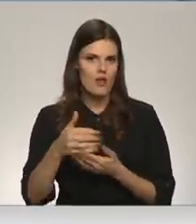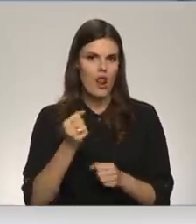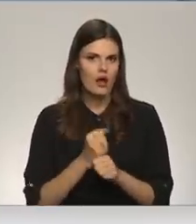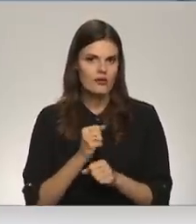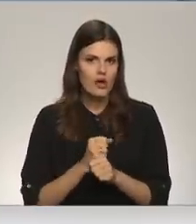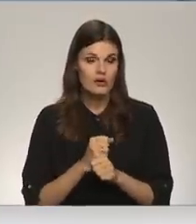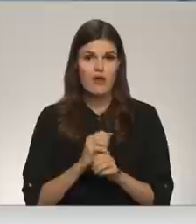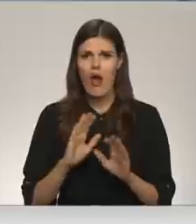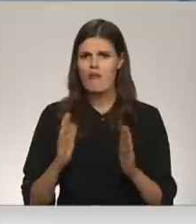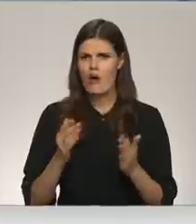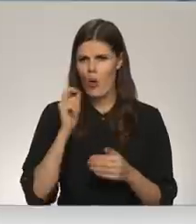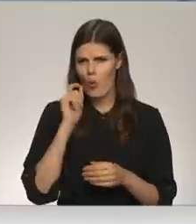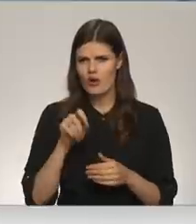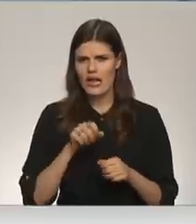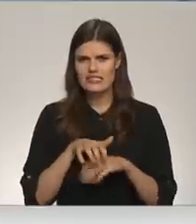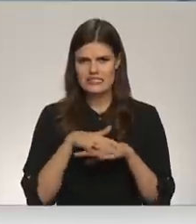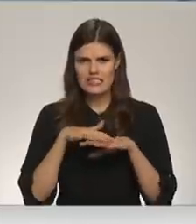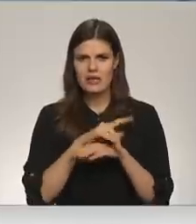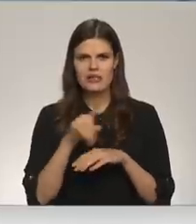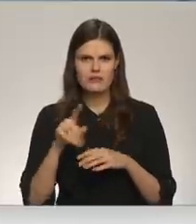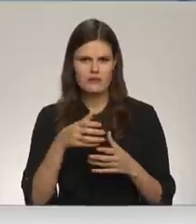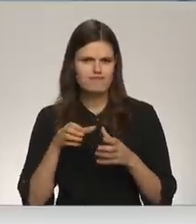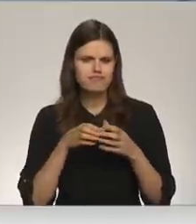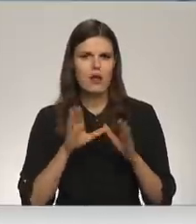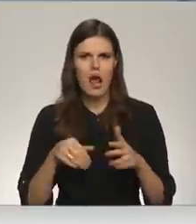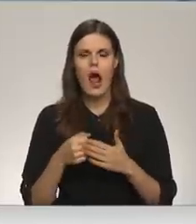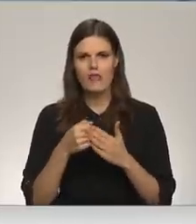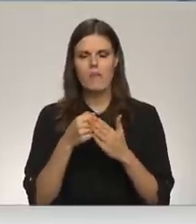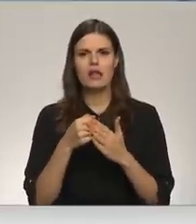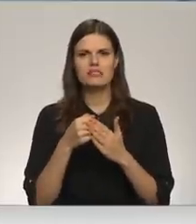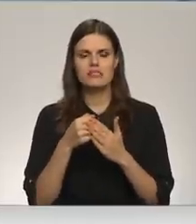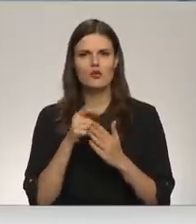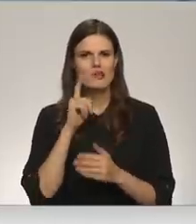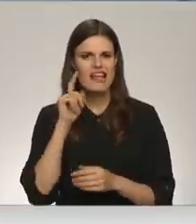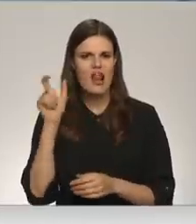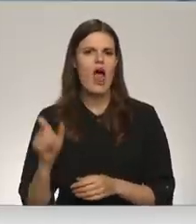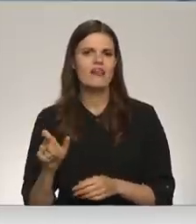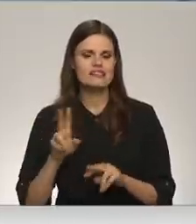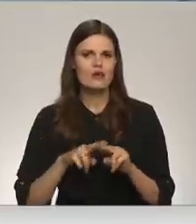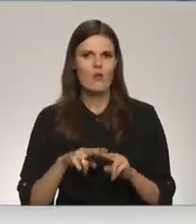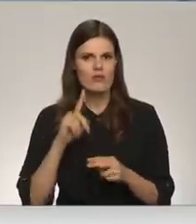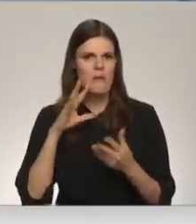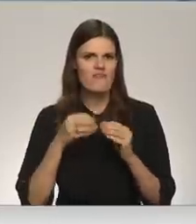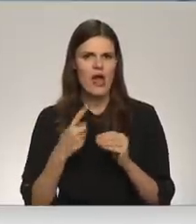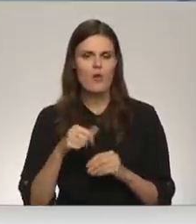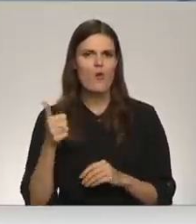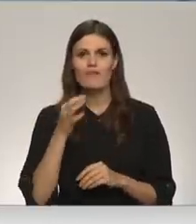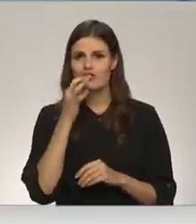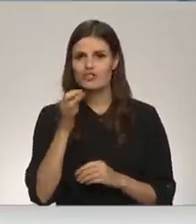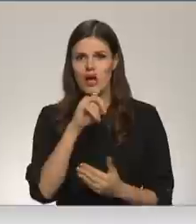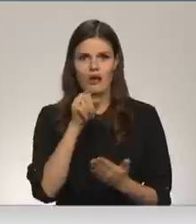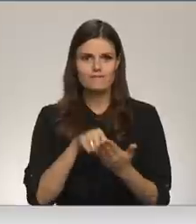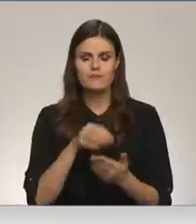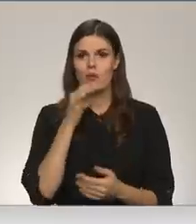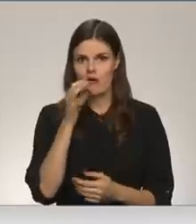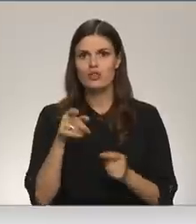Ukrainas sabiedrība ir tik ļoti vienota, lai atbalstītu Zelenski un tiešām nu, ņemt vērā to, ko viņš saka? Šis